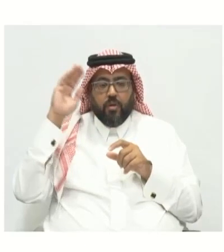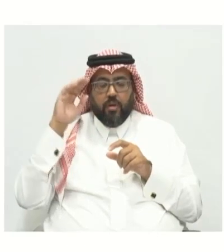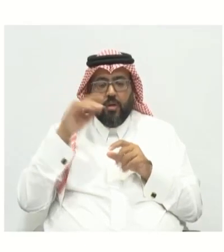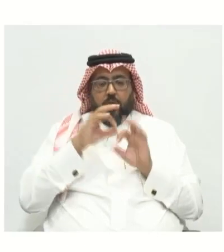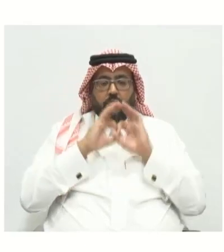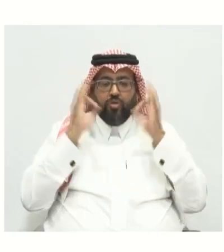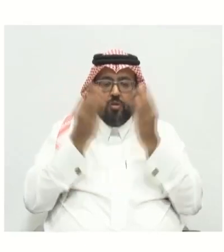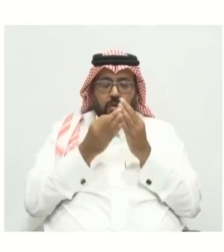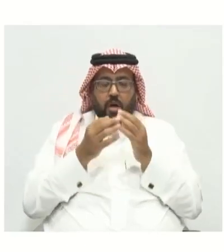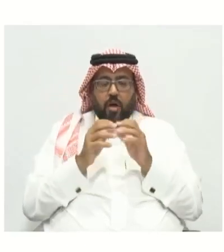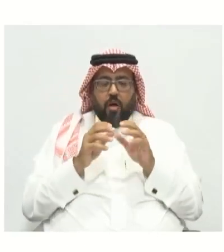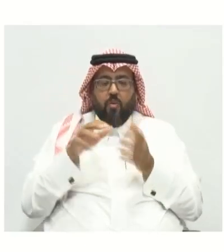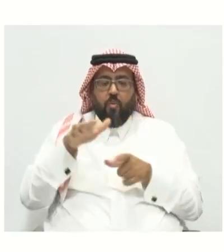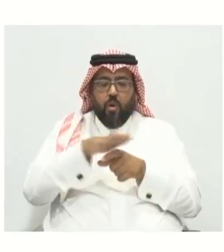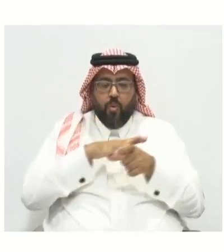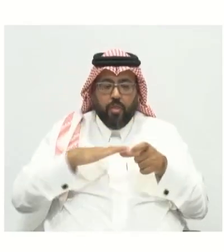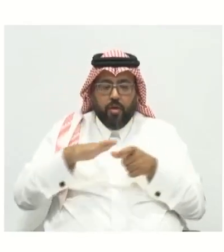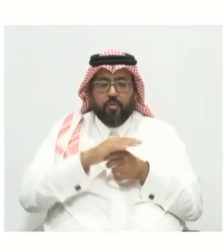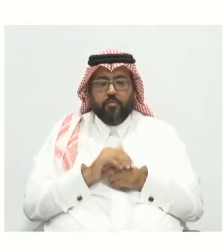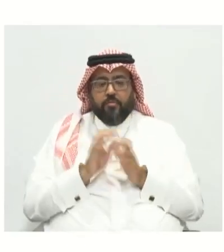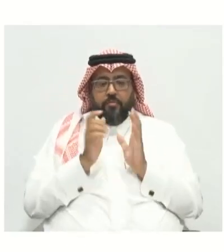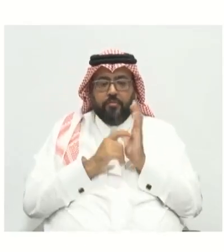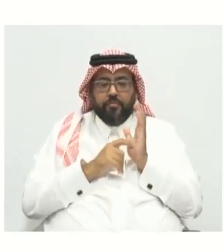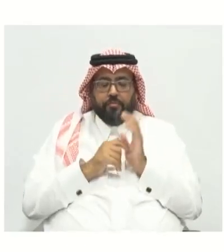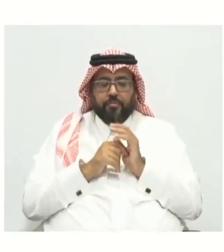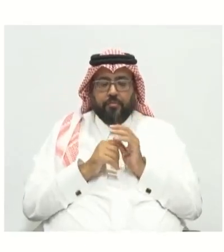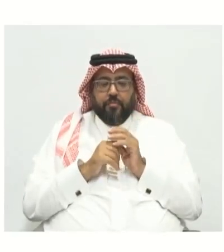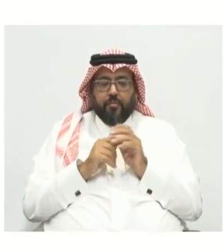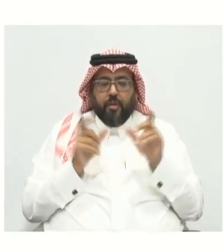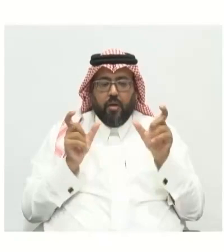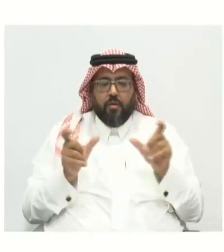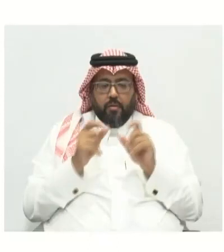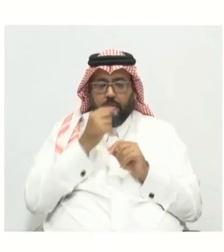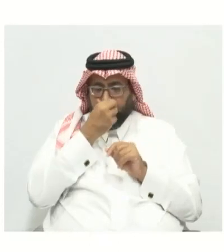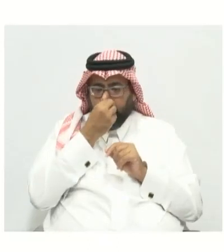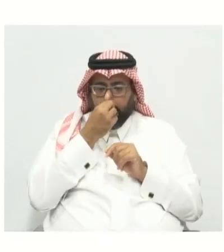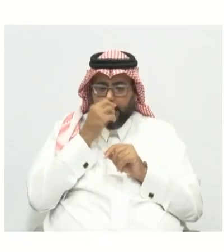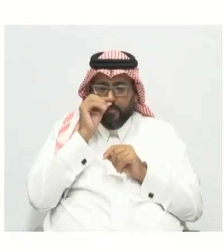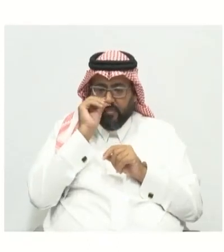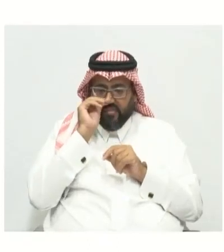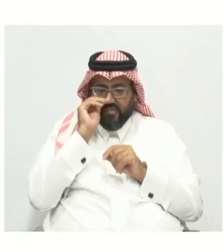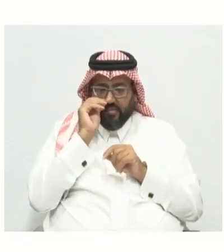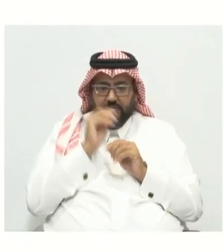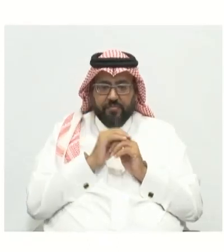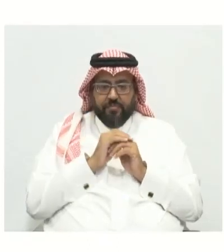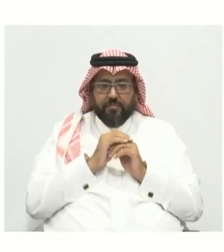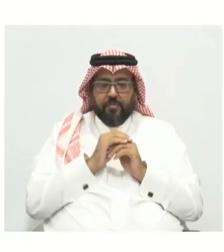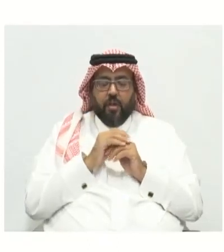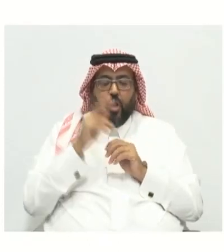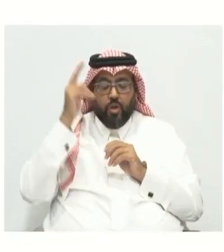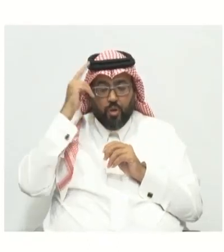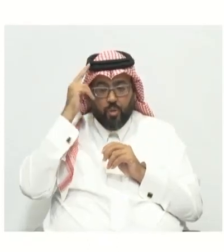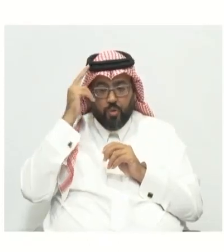والوطن ايضا مما جاء في النظم العامه للقانون السعودي النظام الامني وقد الدوله قد وفرت